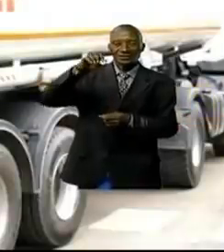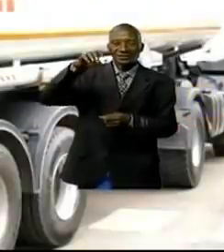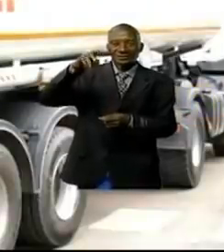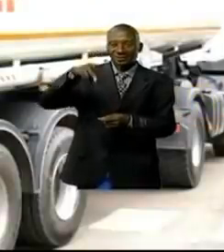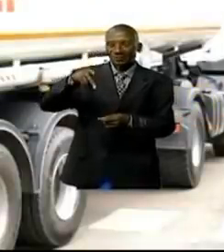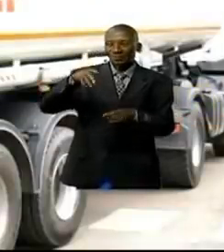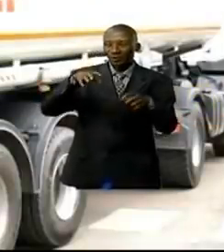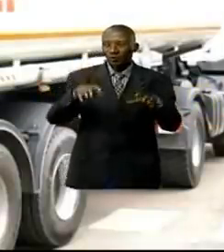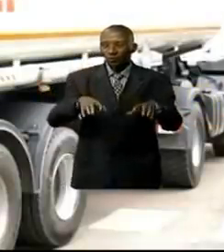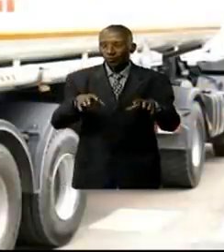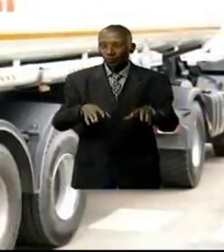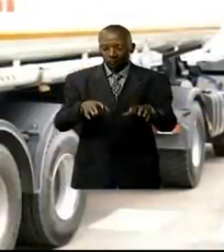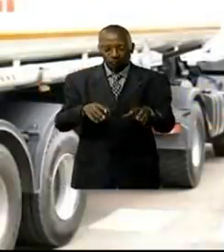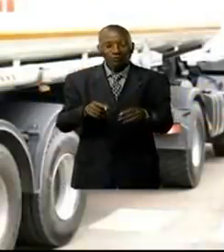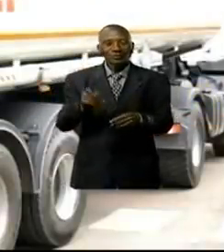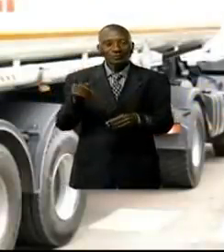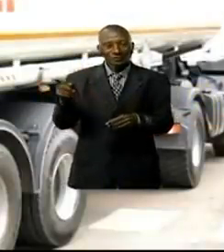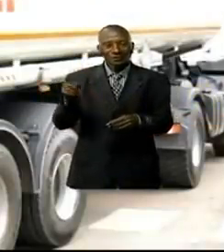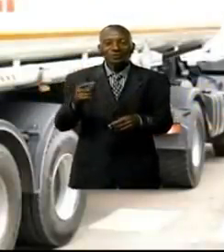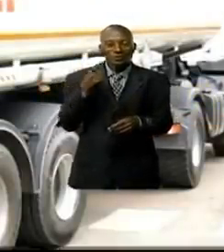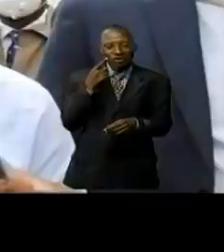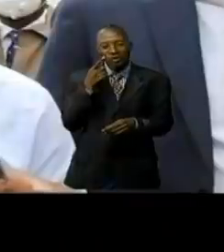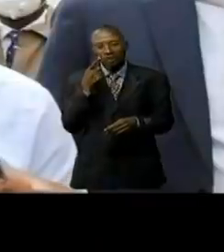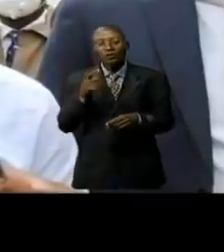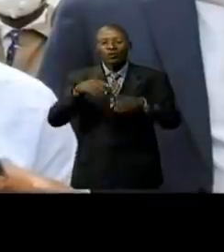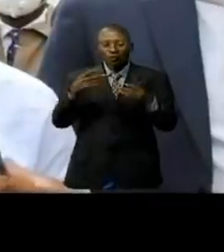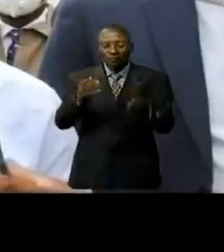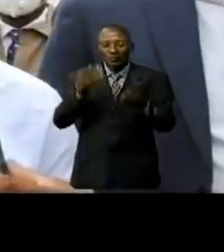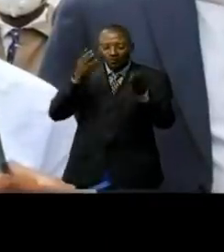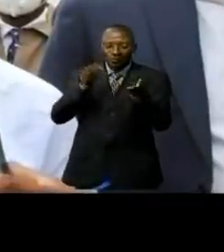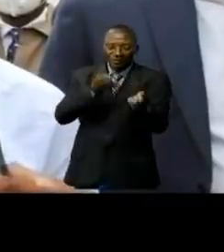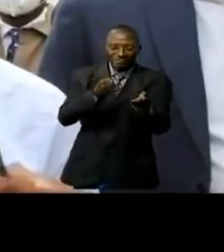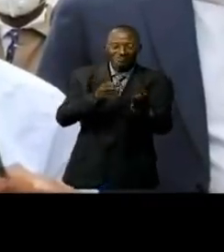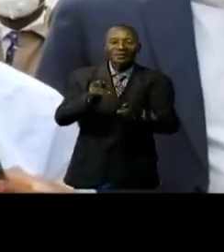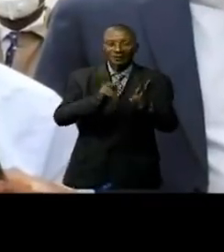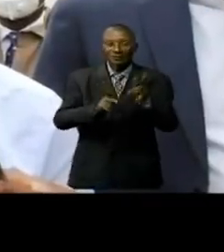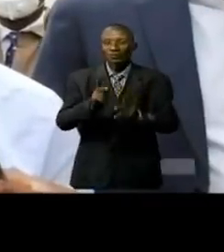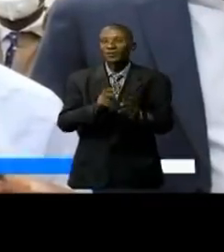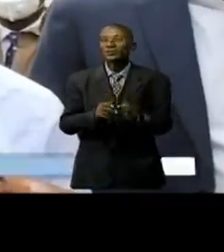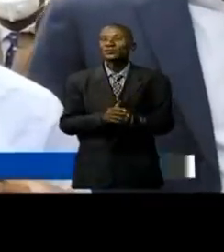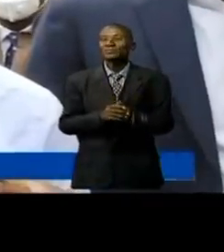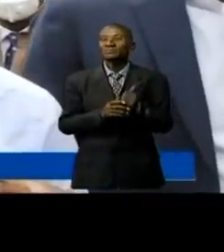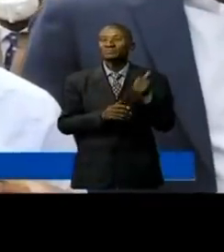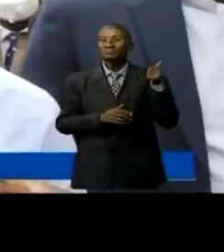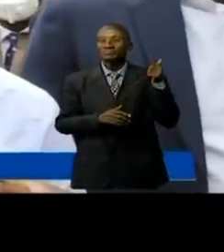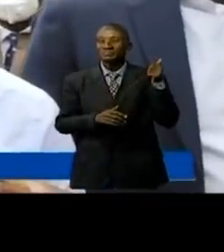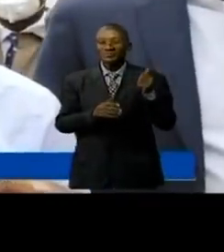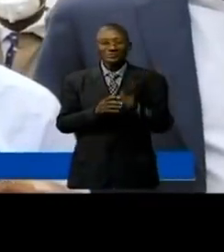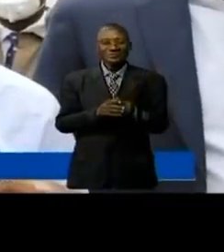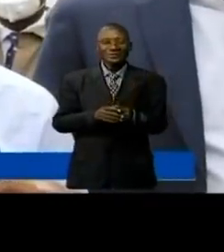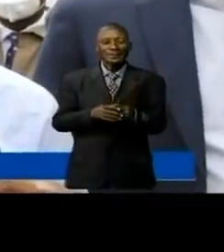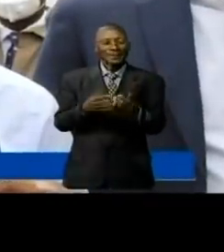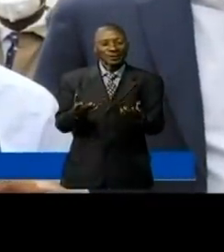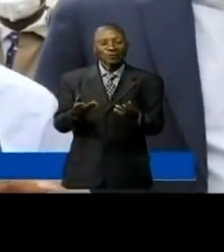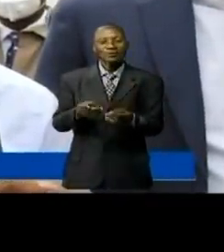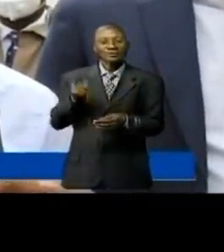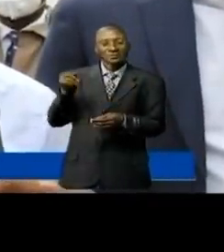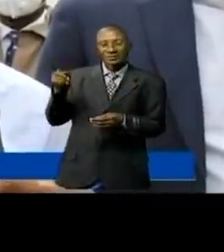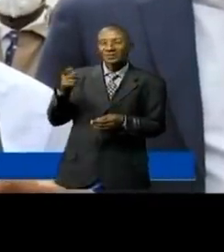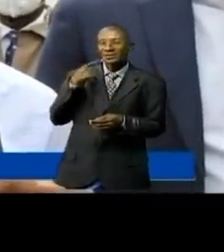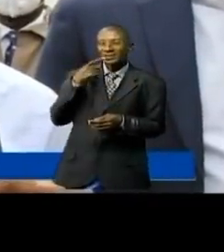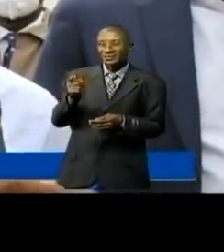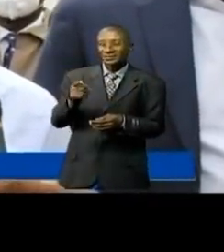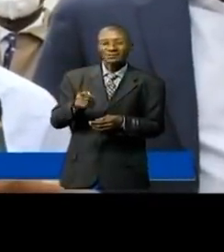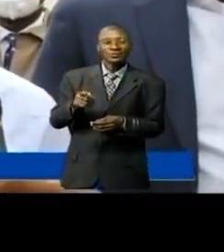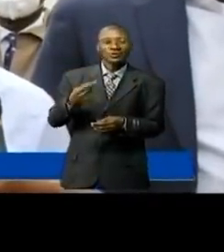stations-service pour desservir la population. Ce qui s'est passé, c'est qu'à un moment donné, les stocks étaient très bas et nous n'avions pas de